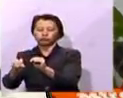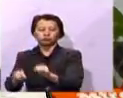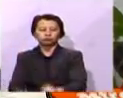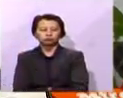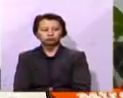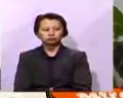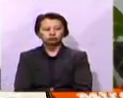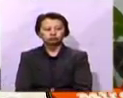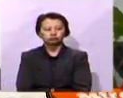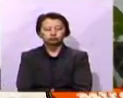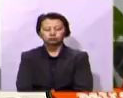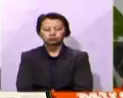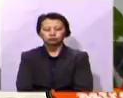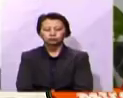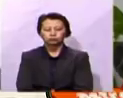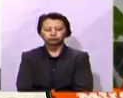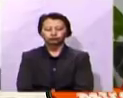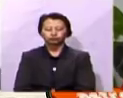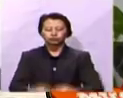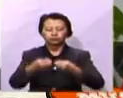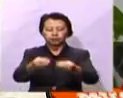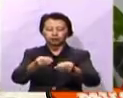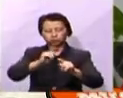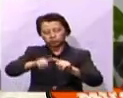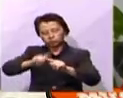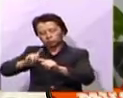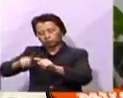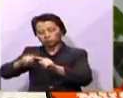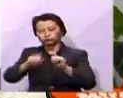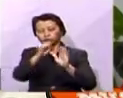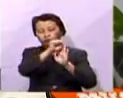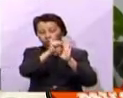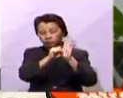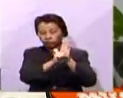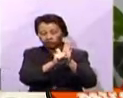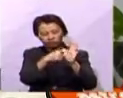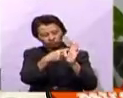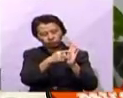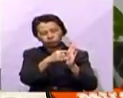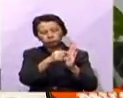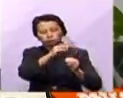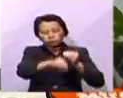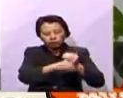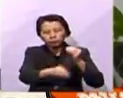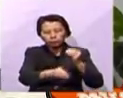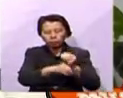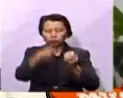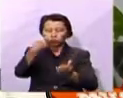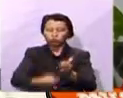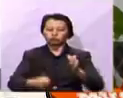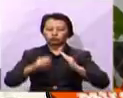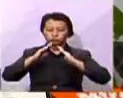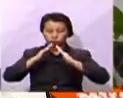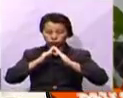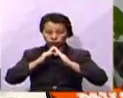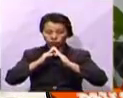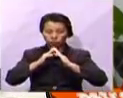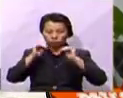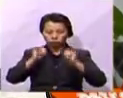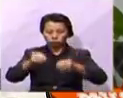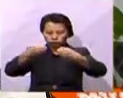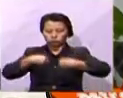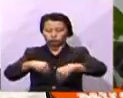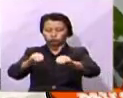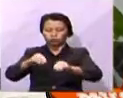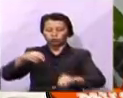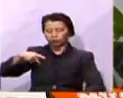Di Selangor ini dikenakan pelbagai syarat yang menambahkan kos rumah yang dapat dijual